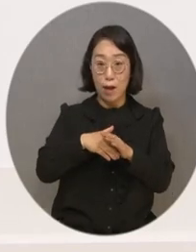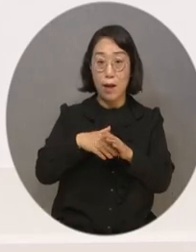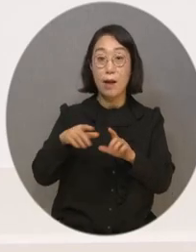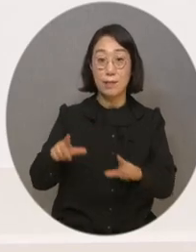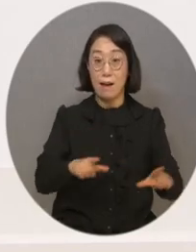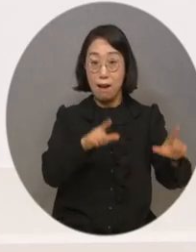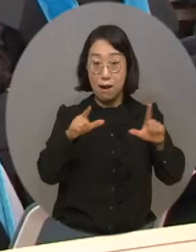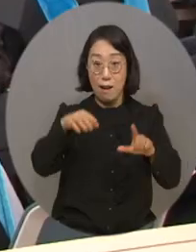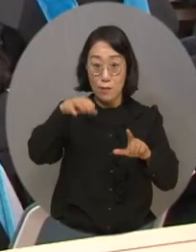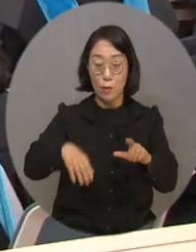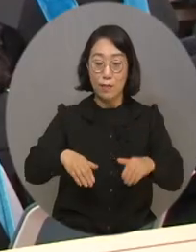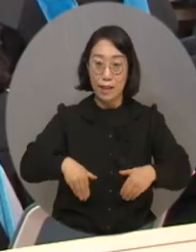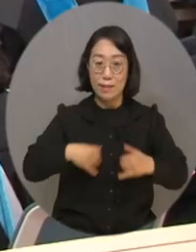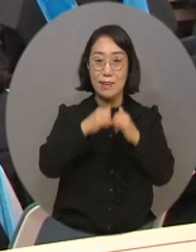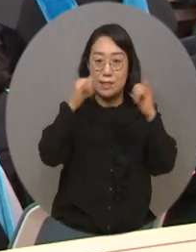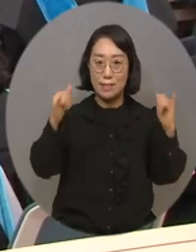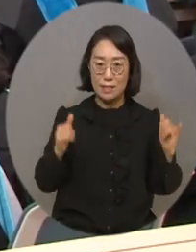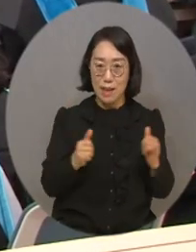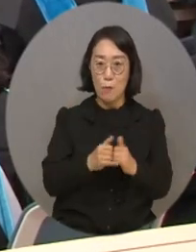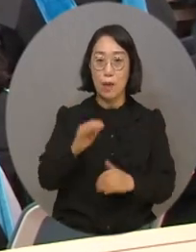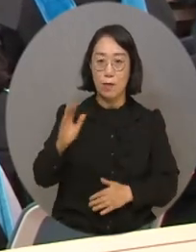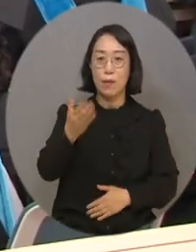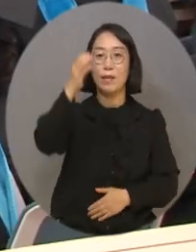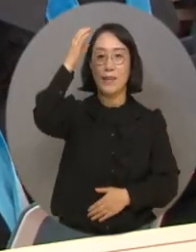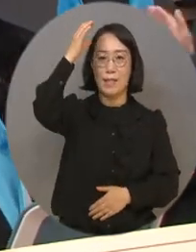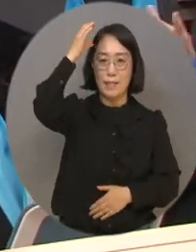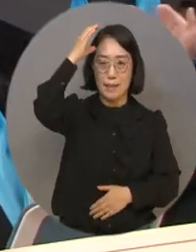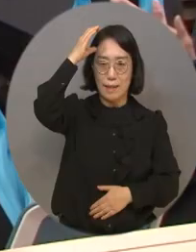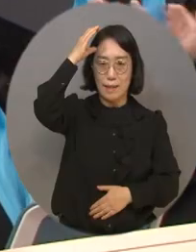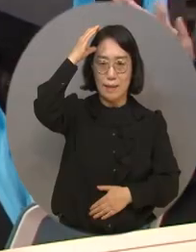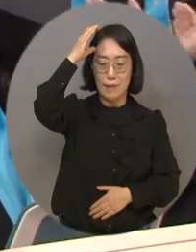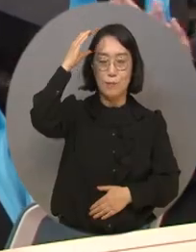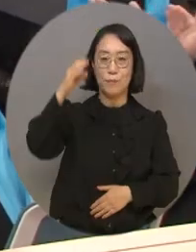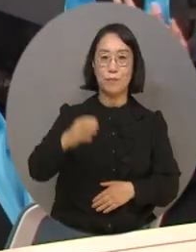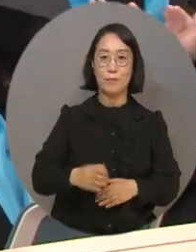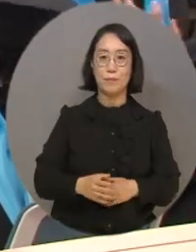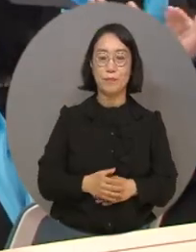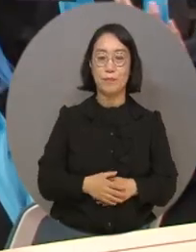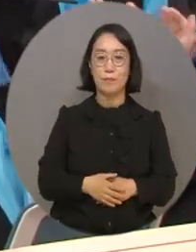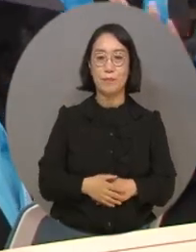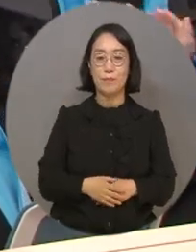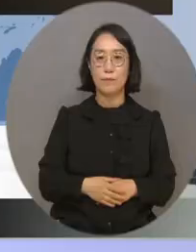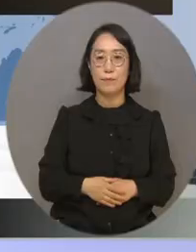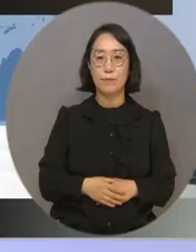사회를 만들어 나갈 수 있기를 기대해봅니다. 복지TV 뉴스 황경영입니다.